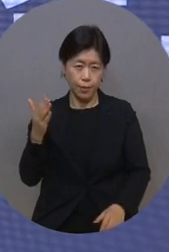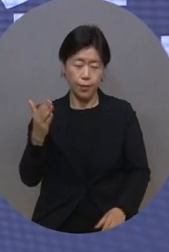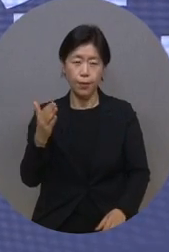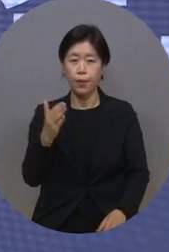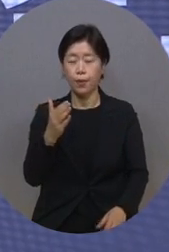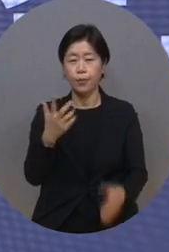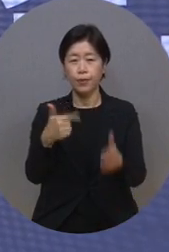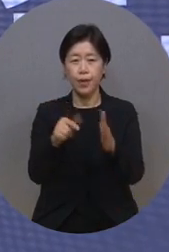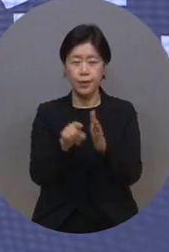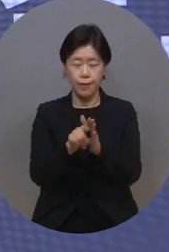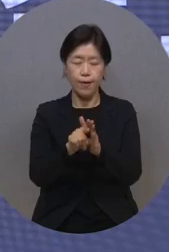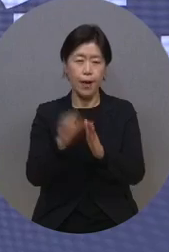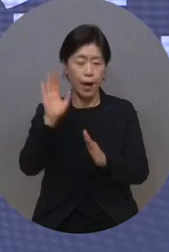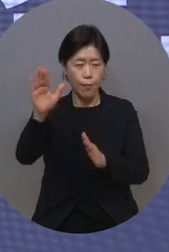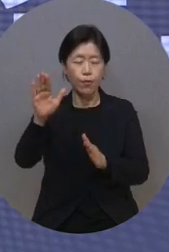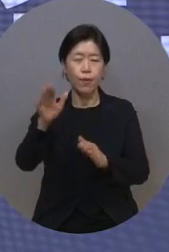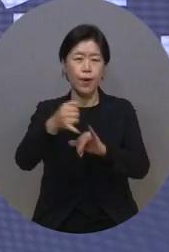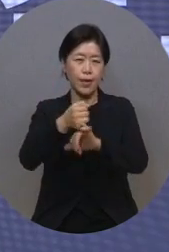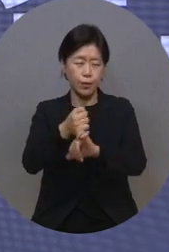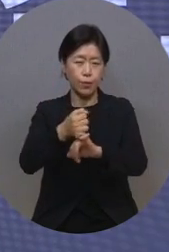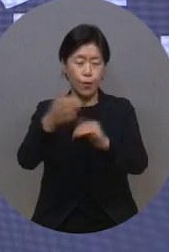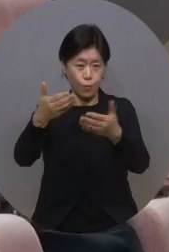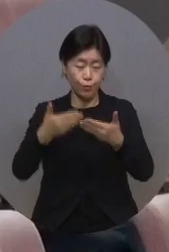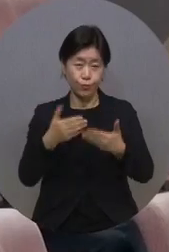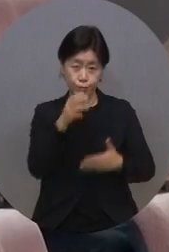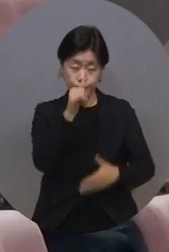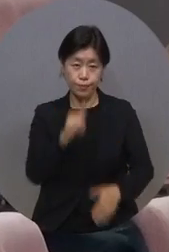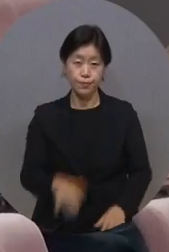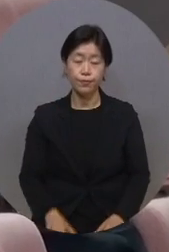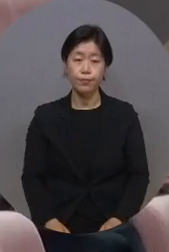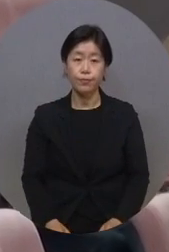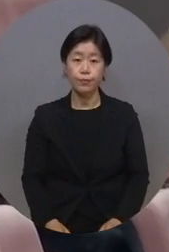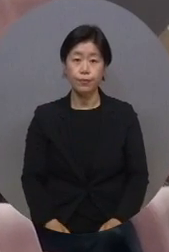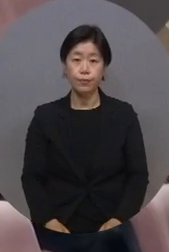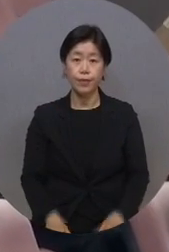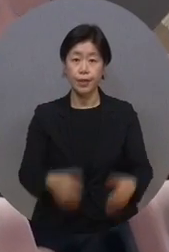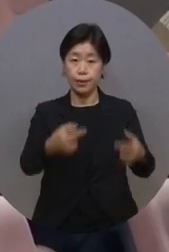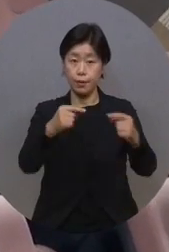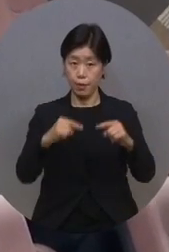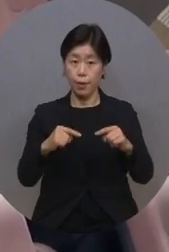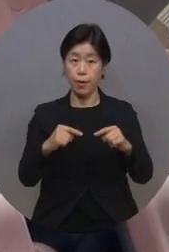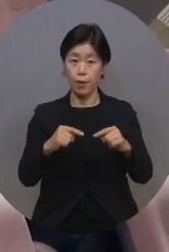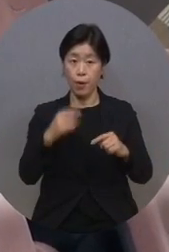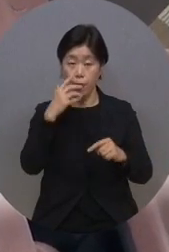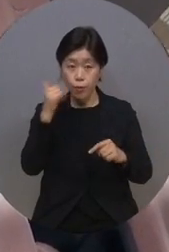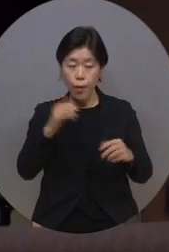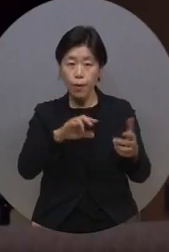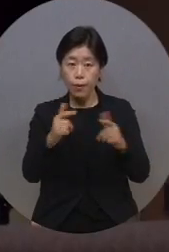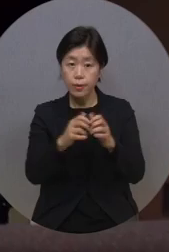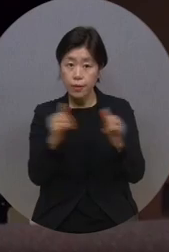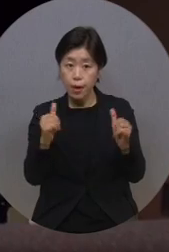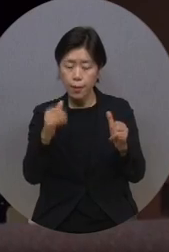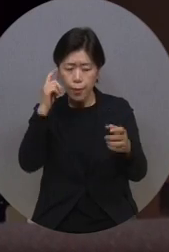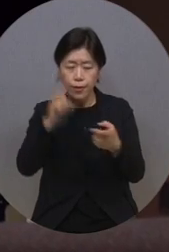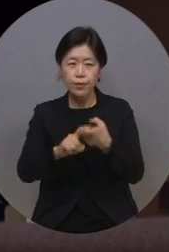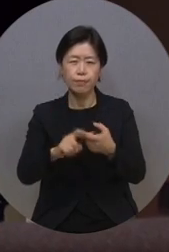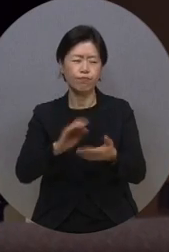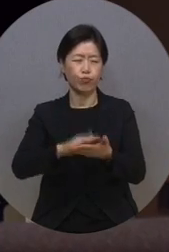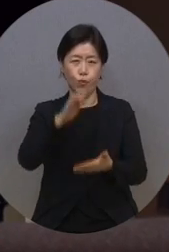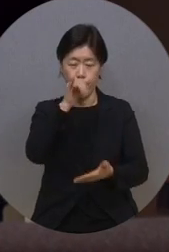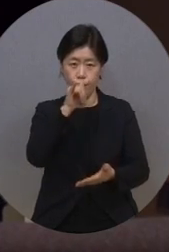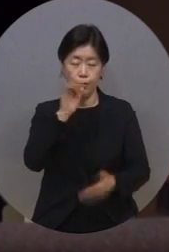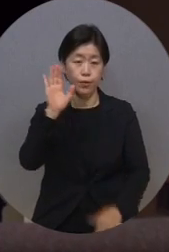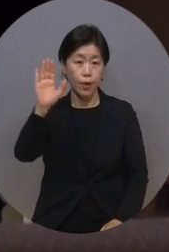변화를 이끌어내겠다는 약속의 자리이기도 했습니다. 참여한 시민들의 뜨거운 관심이 모아지는 가운데 앞으로의 교육